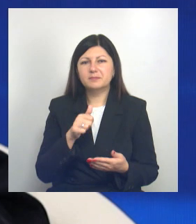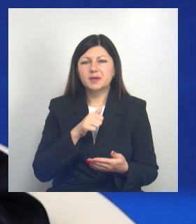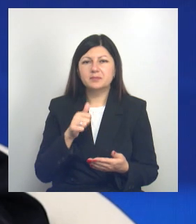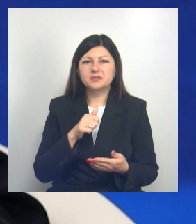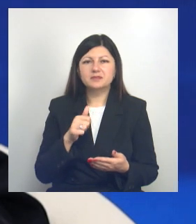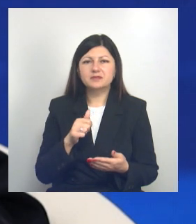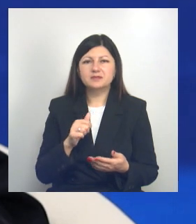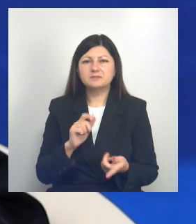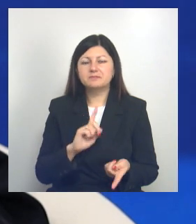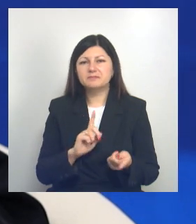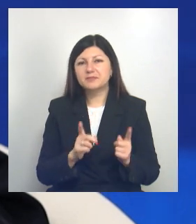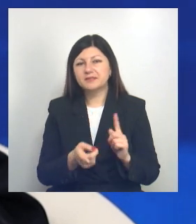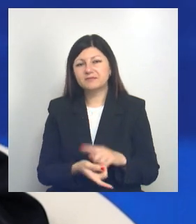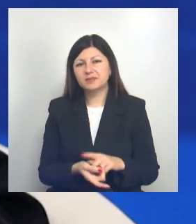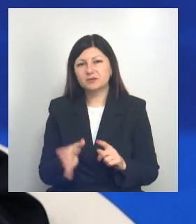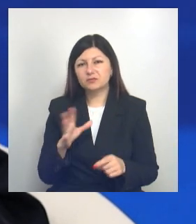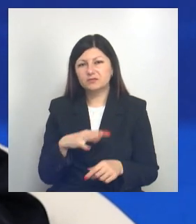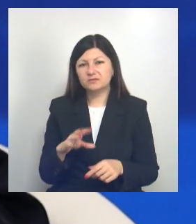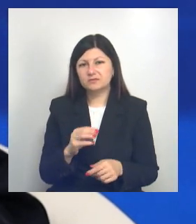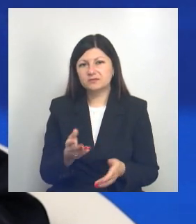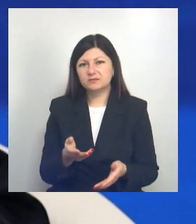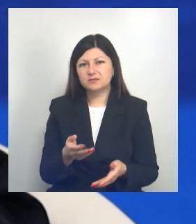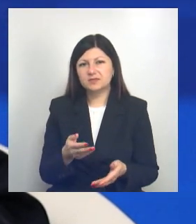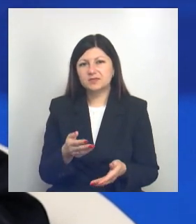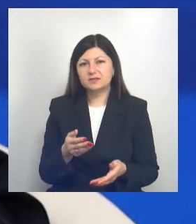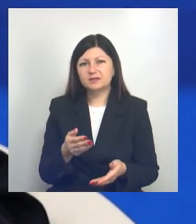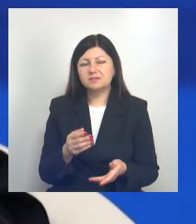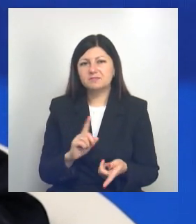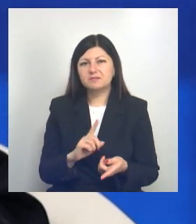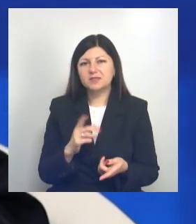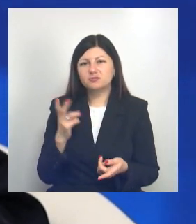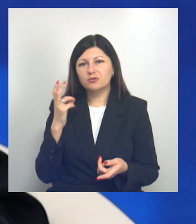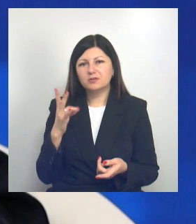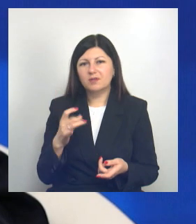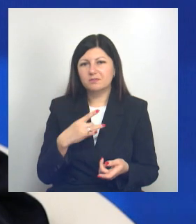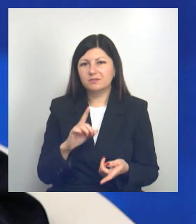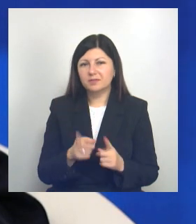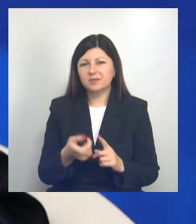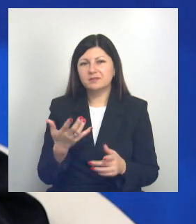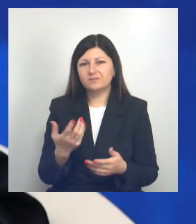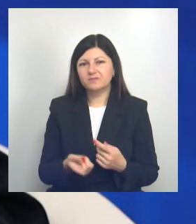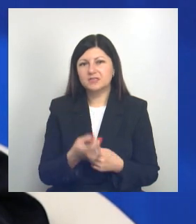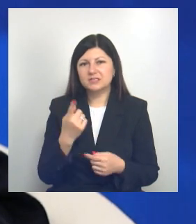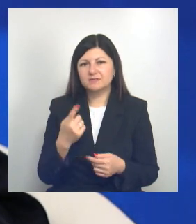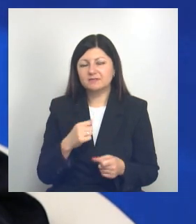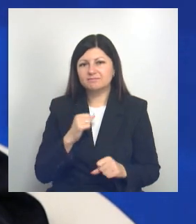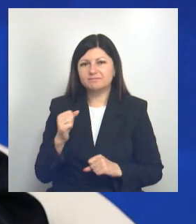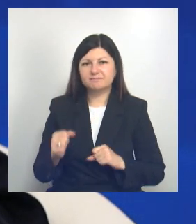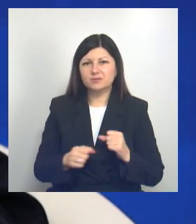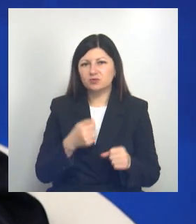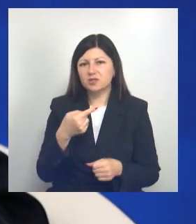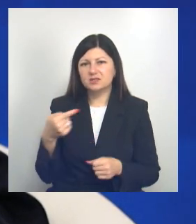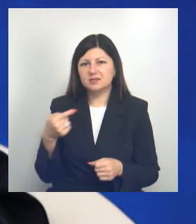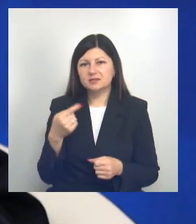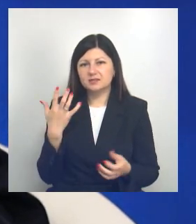попытка перевернуть с ног на голову, поменять черное на белое, оно вызывает бурю